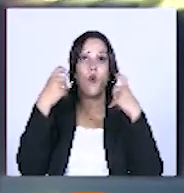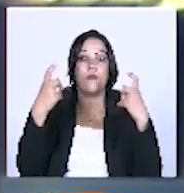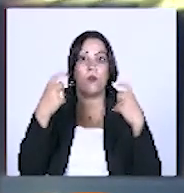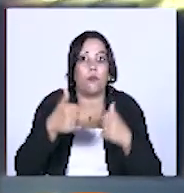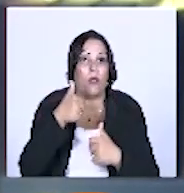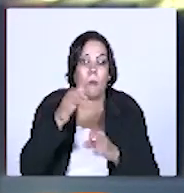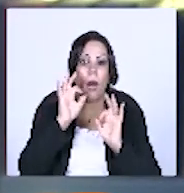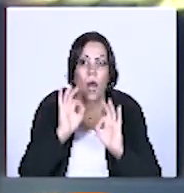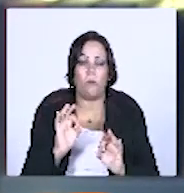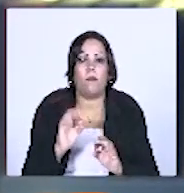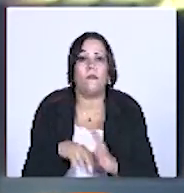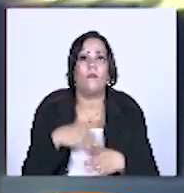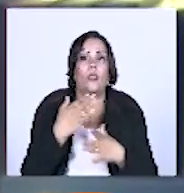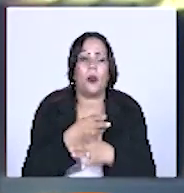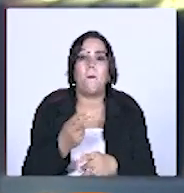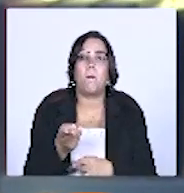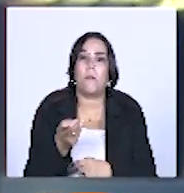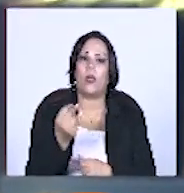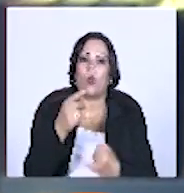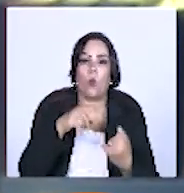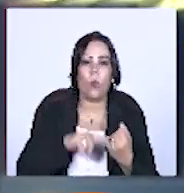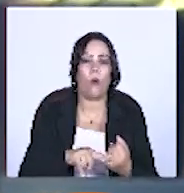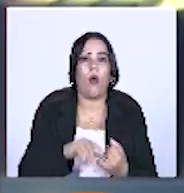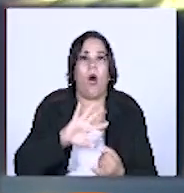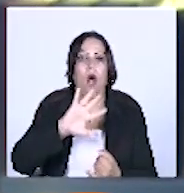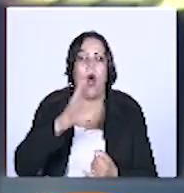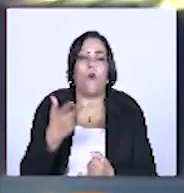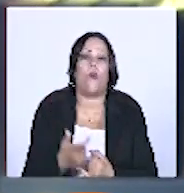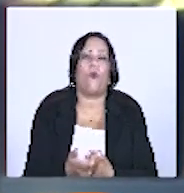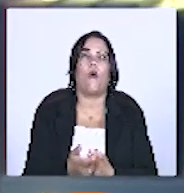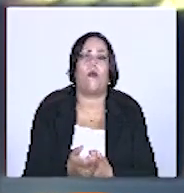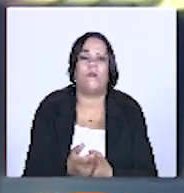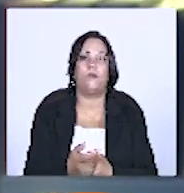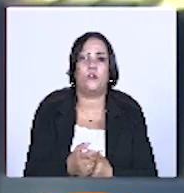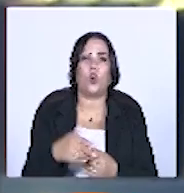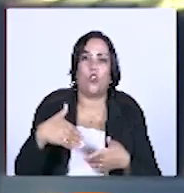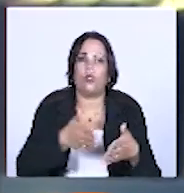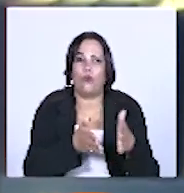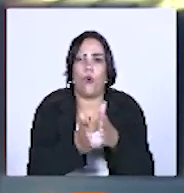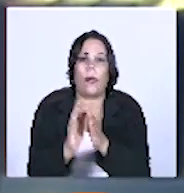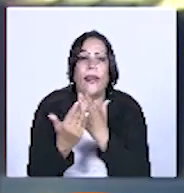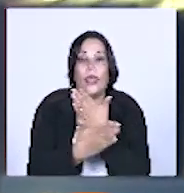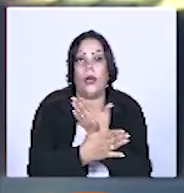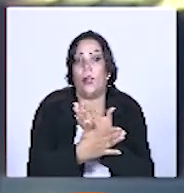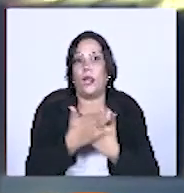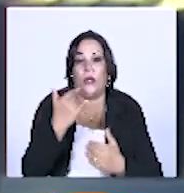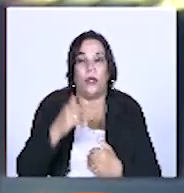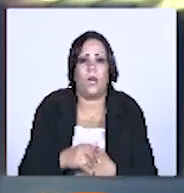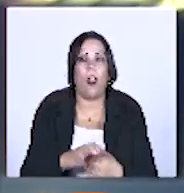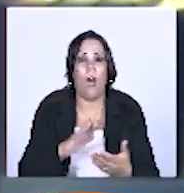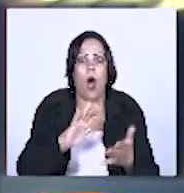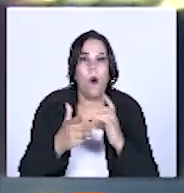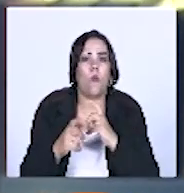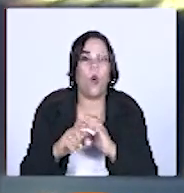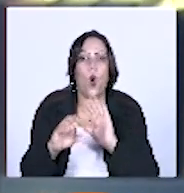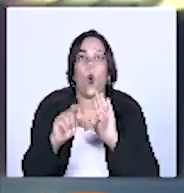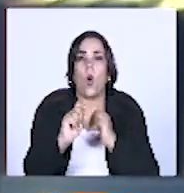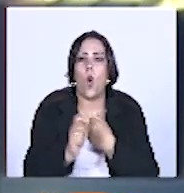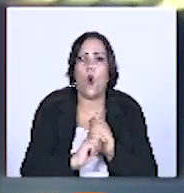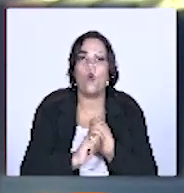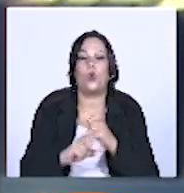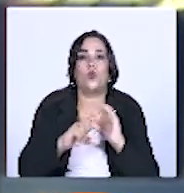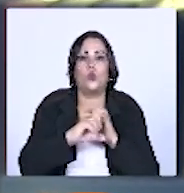جيده سواء كان مترو الانفاق او الطرق الجديده او الاتوبيسات